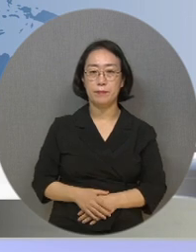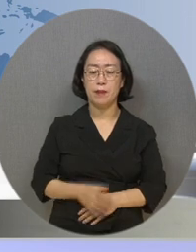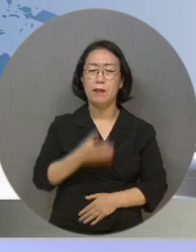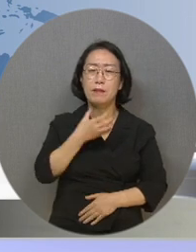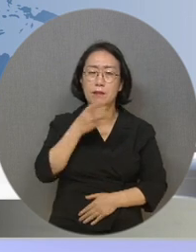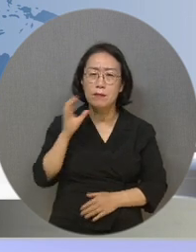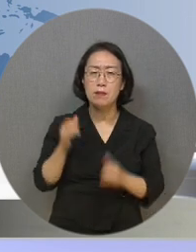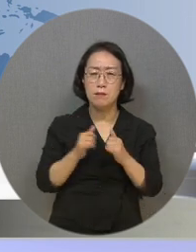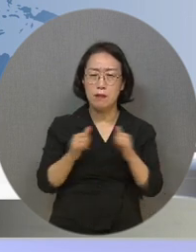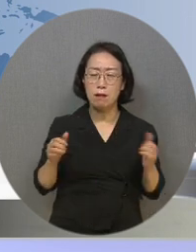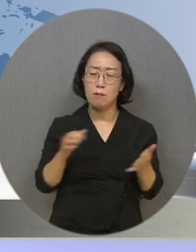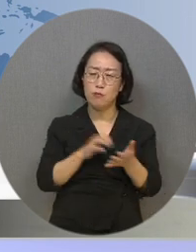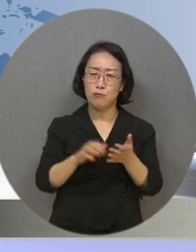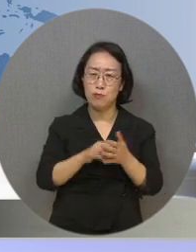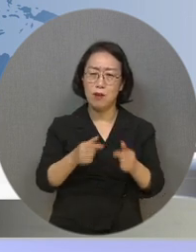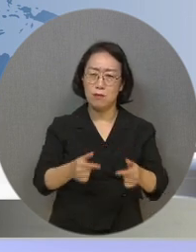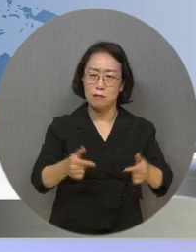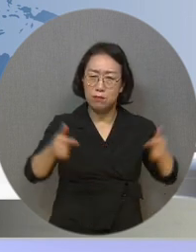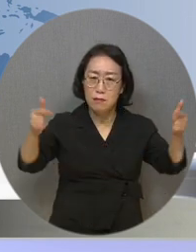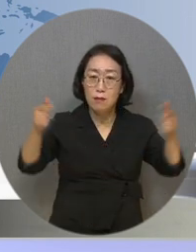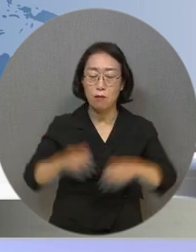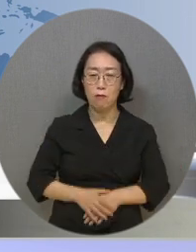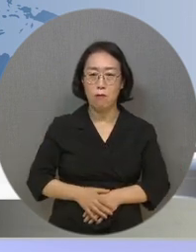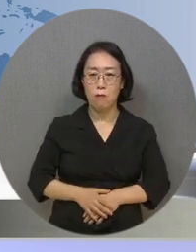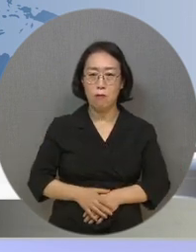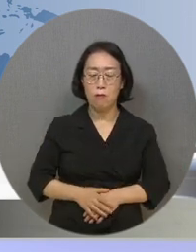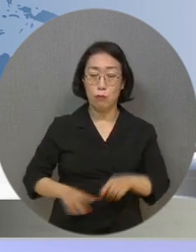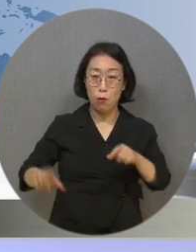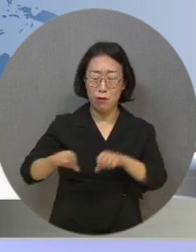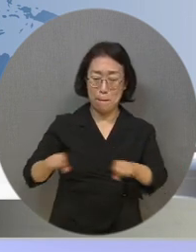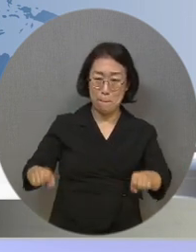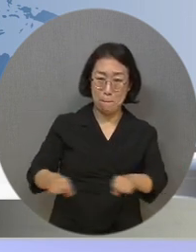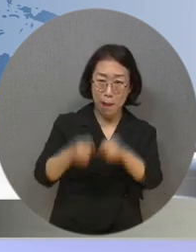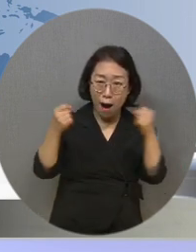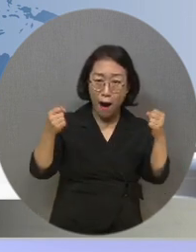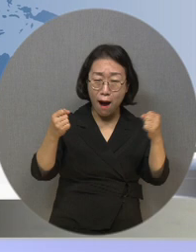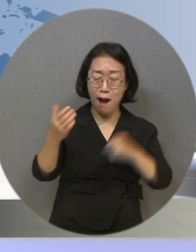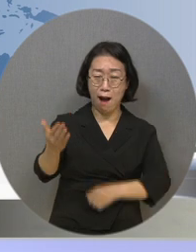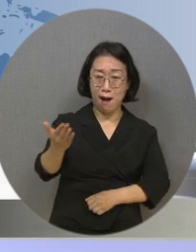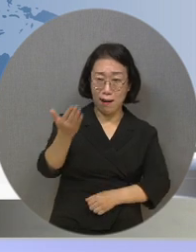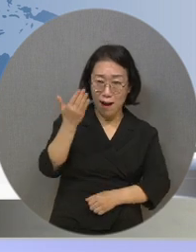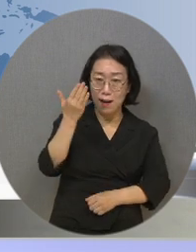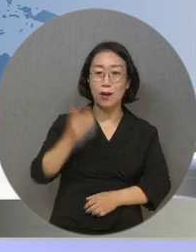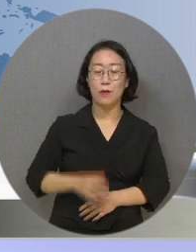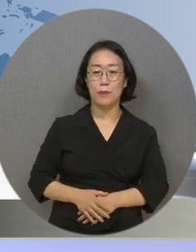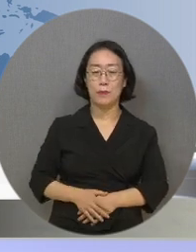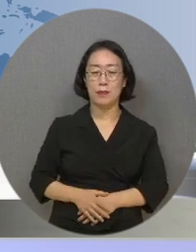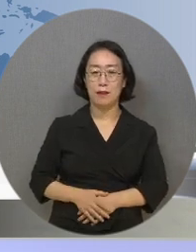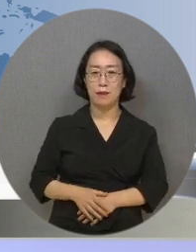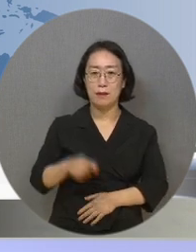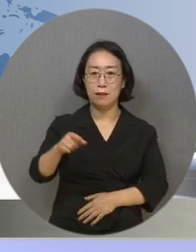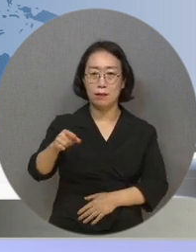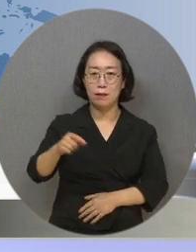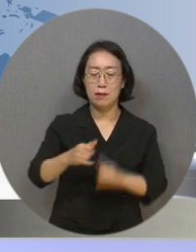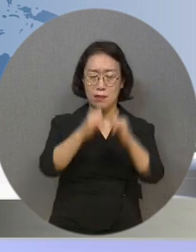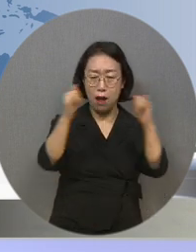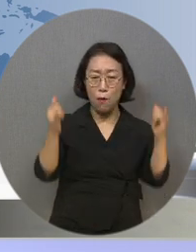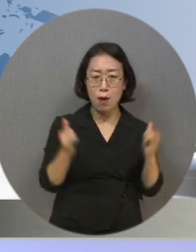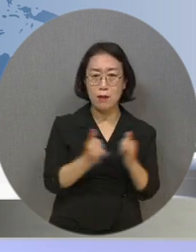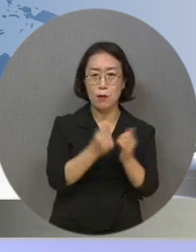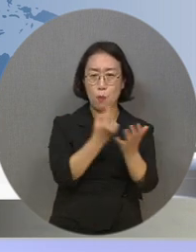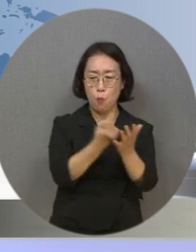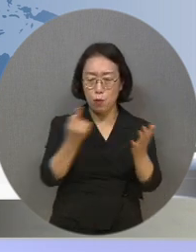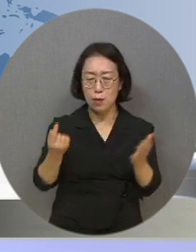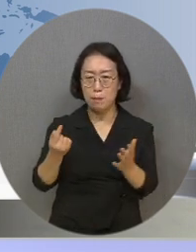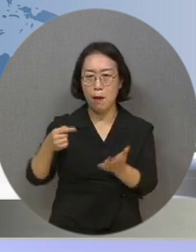고령층 인구가 빠르게 늘면서 이제 고령 사회를 넘어 초고령 사회 진입을 앞두고 있습니다. 특히 사회로부터 고립돼